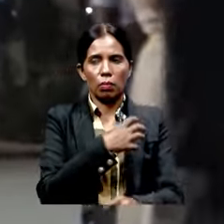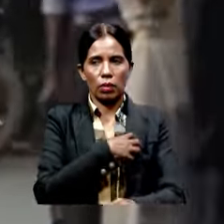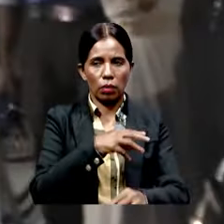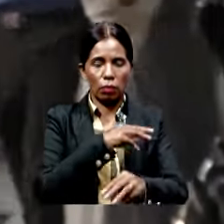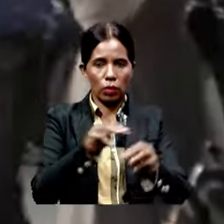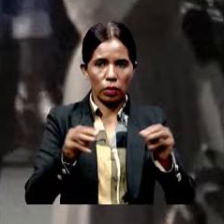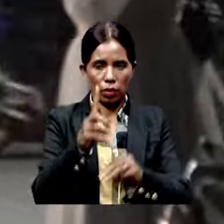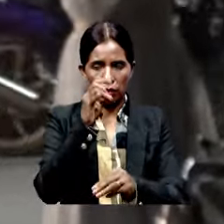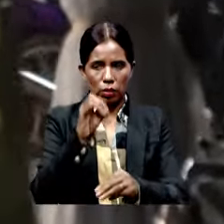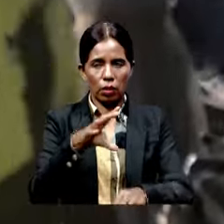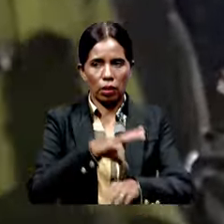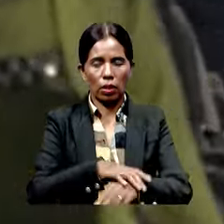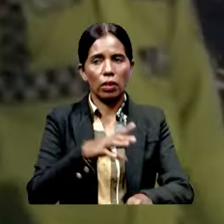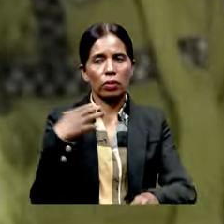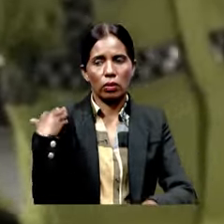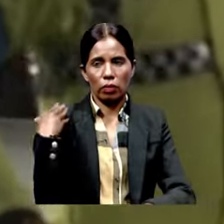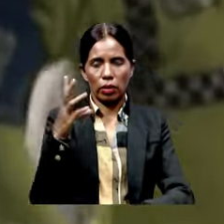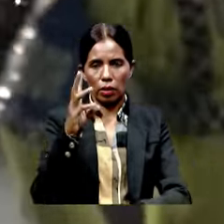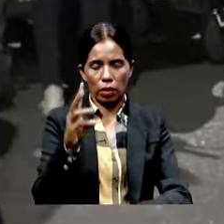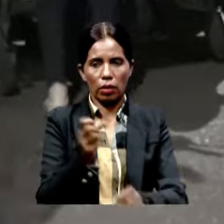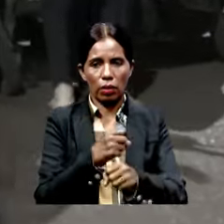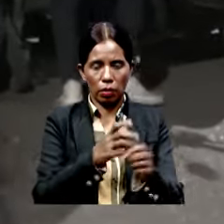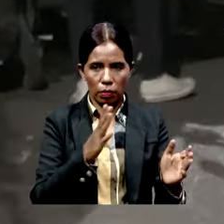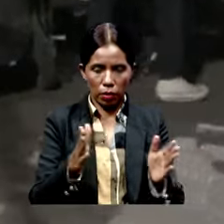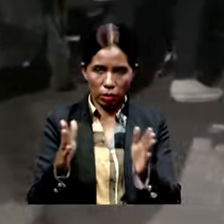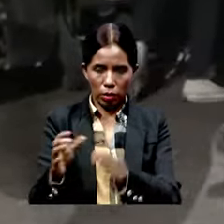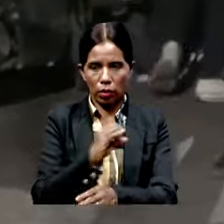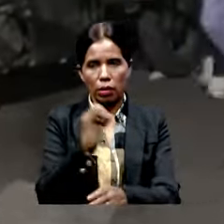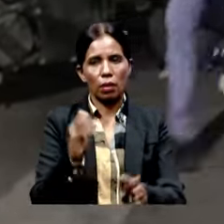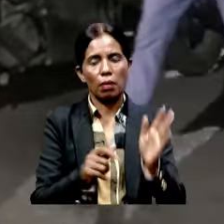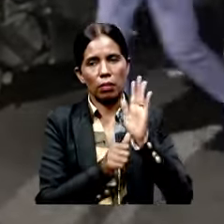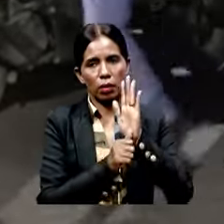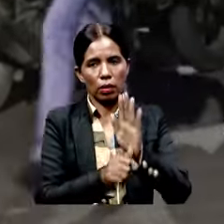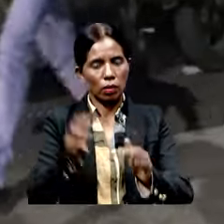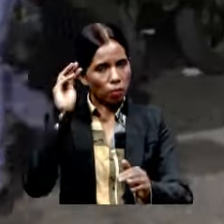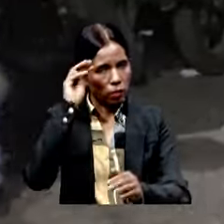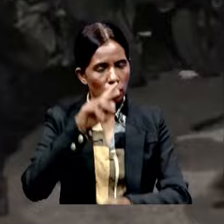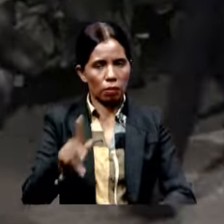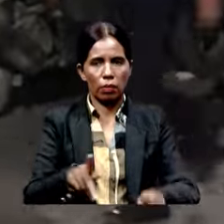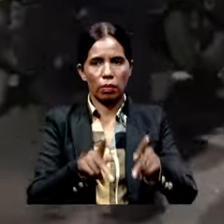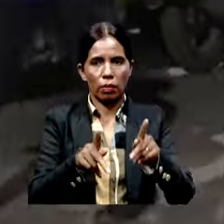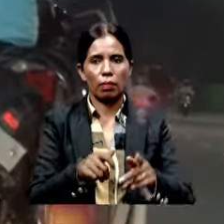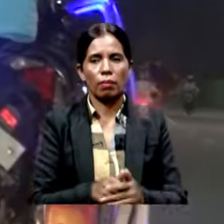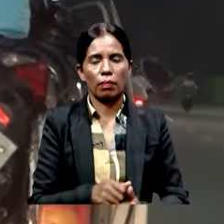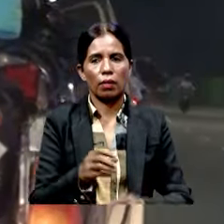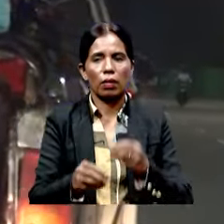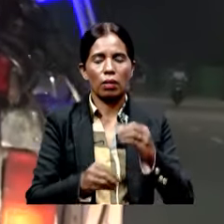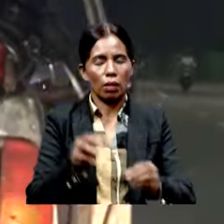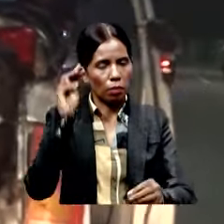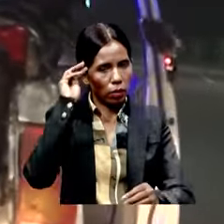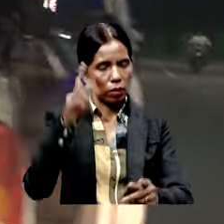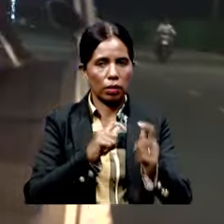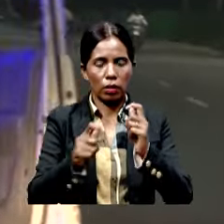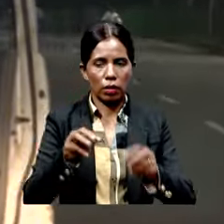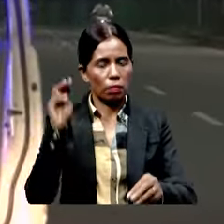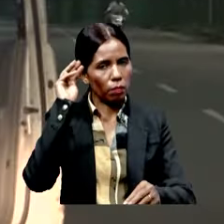dili, deteng joven nengnen, hodi halo prosesu identifikasaun no apresenta ona ba ministeru publiko. Ia operasaun konjunta polisi transitu munisipi